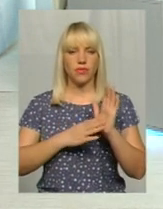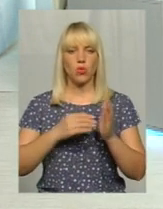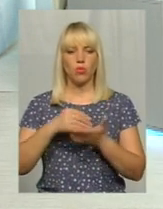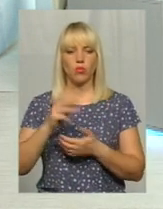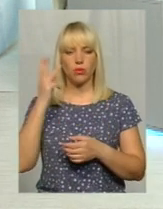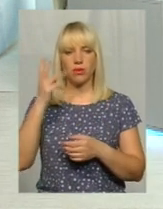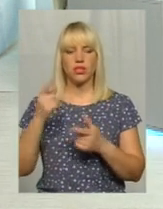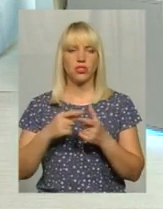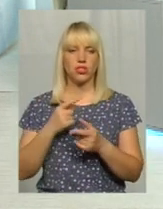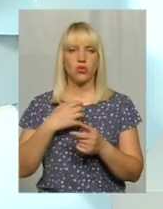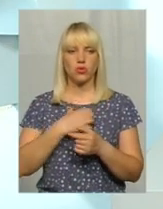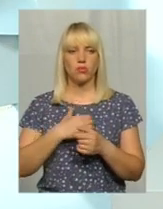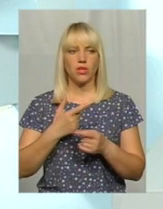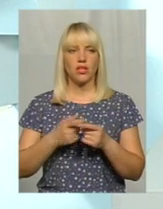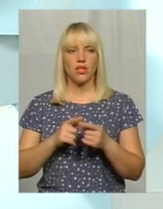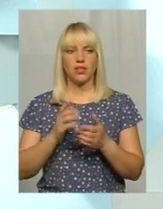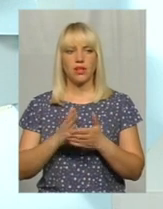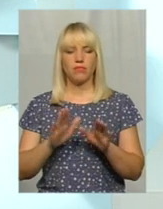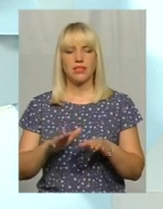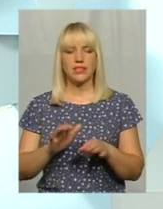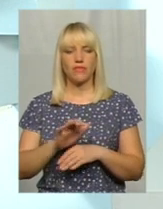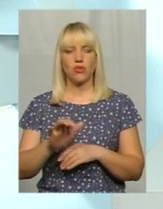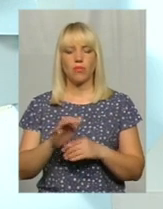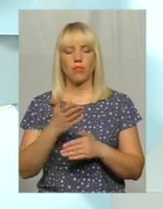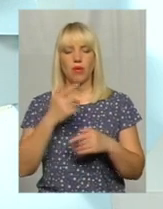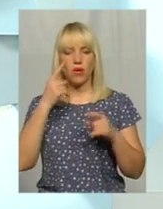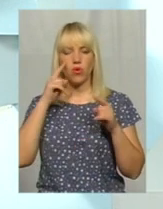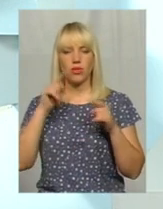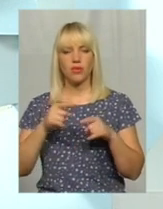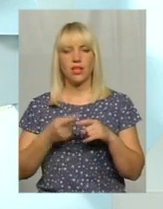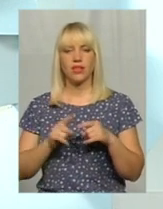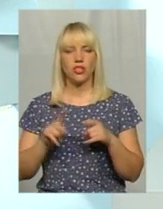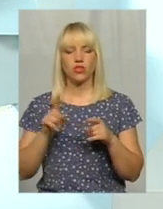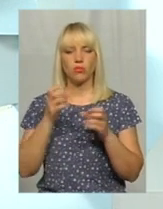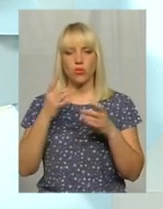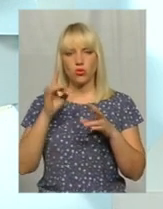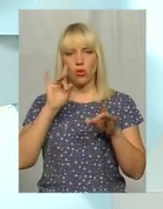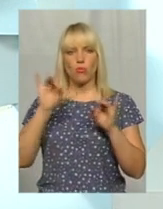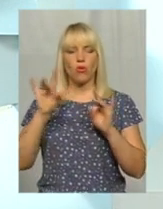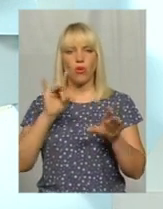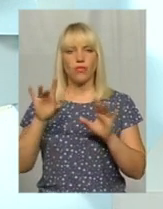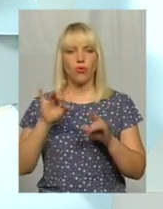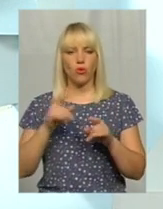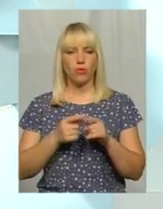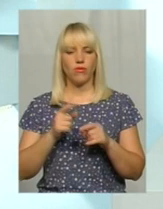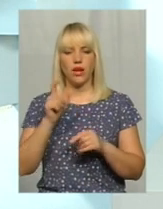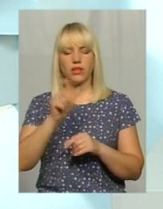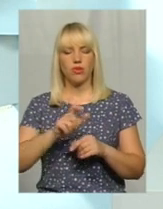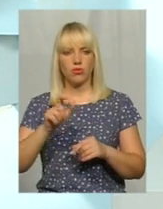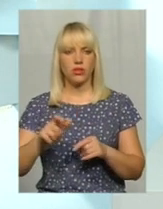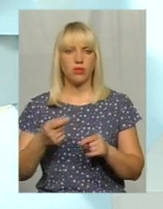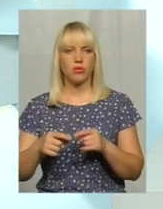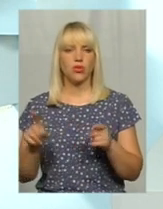місце виробництва? Наразі ми орієнтуємося на те, аби просто поінформувати мешканців міста про тих виробників,